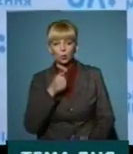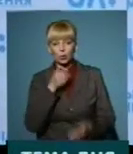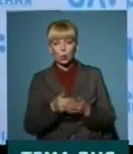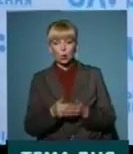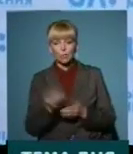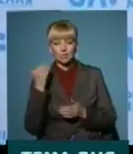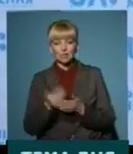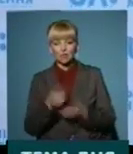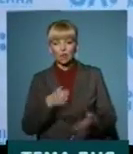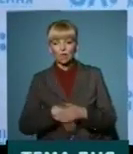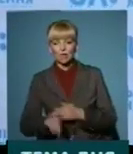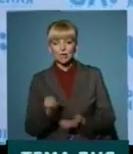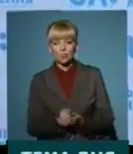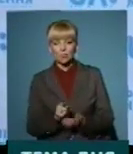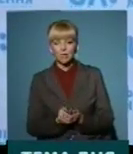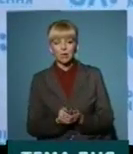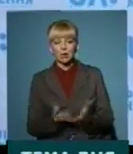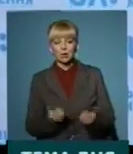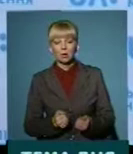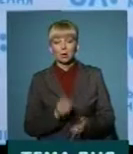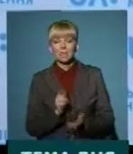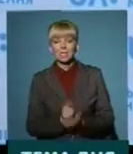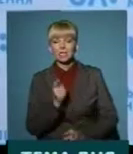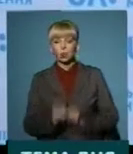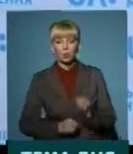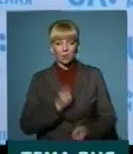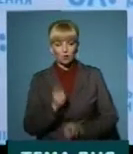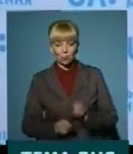достроковий вихід на пенсію. Однак з прийняттям пенсійної реформи,